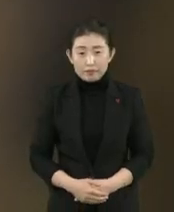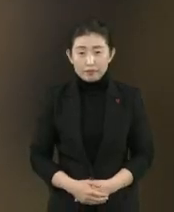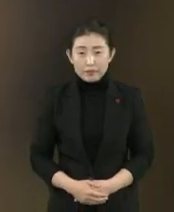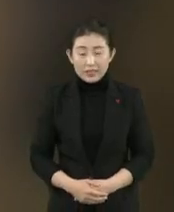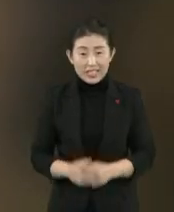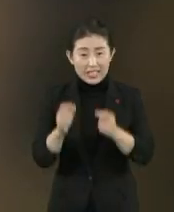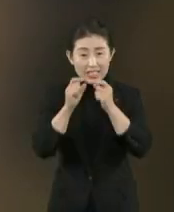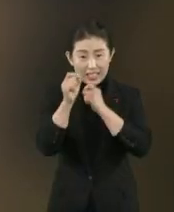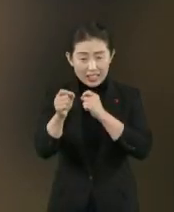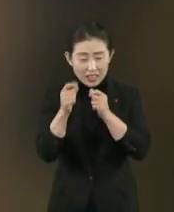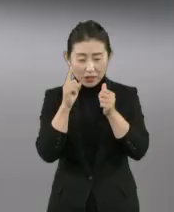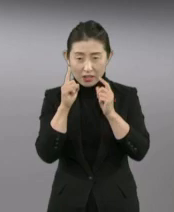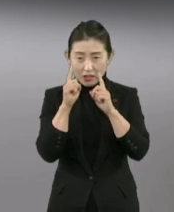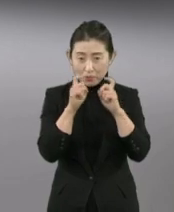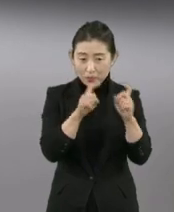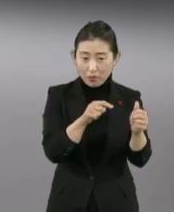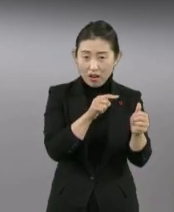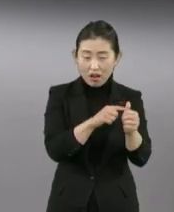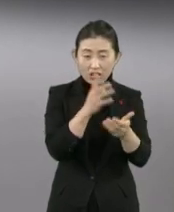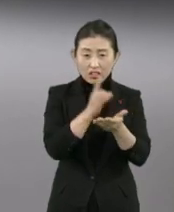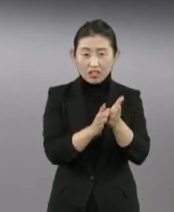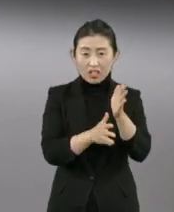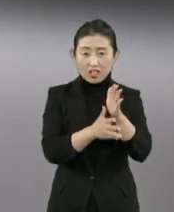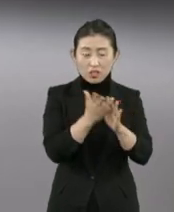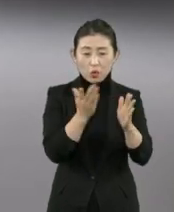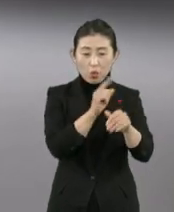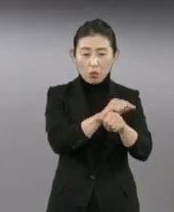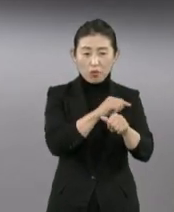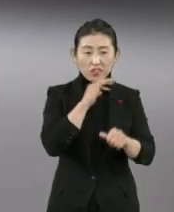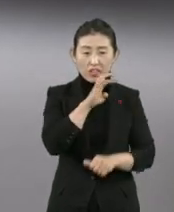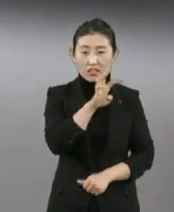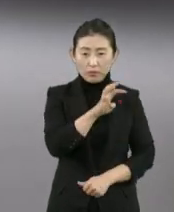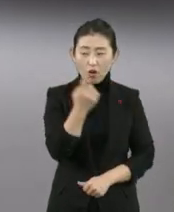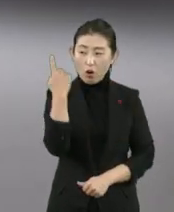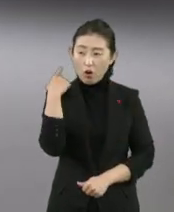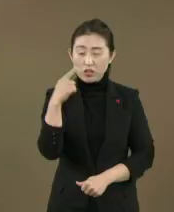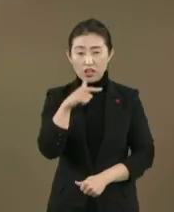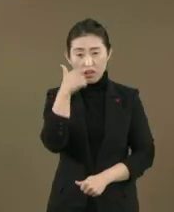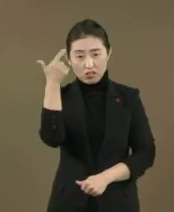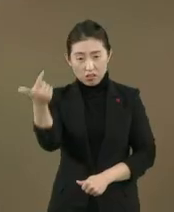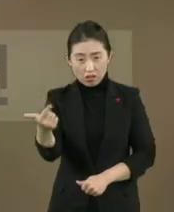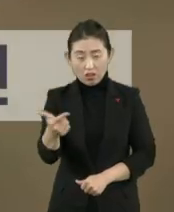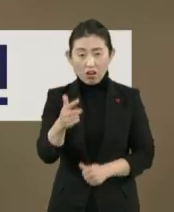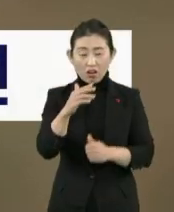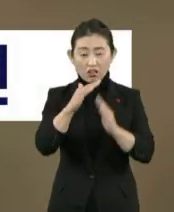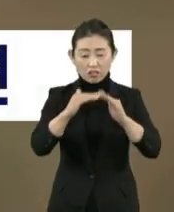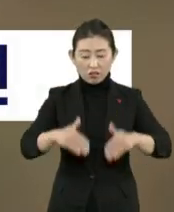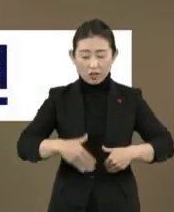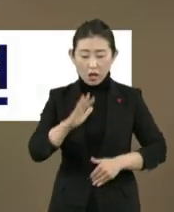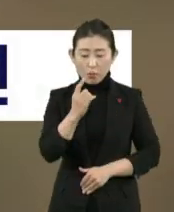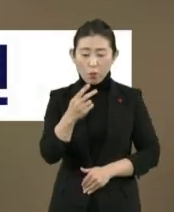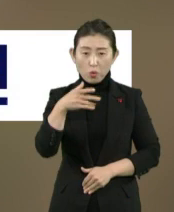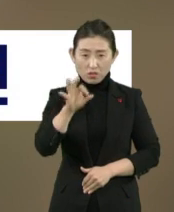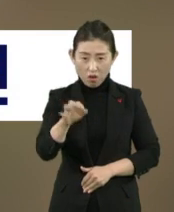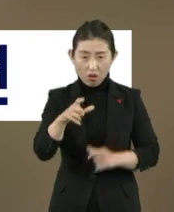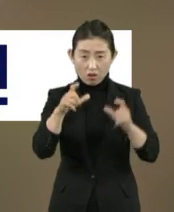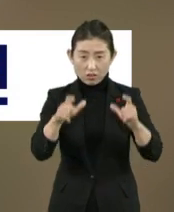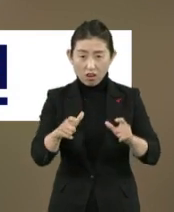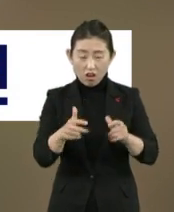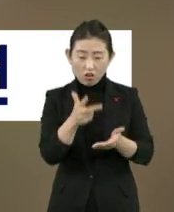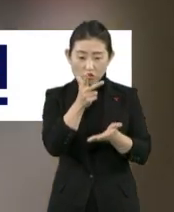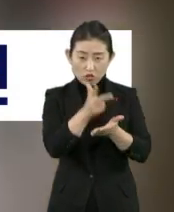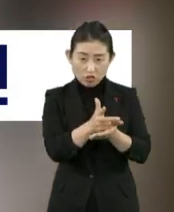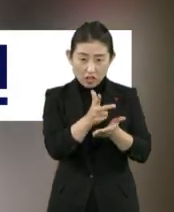사기 혐의 피의자인 30대 천안시 공무원 A씨가 어제 오후 전남 보성의 한 주유소에 주차된 차량에서 숨진